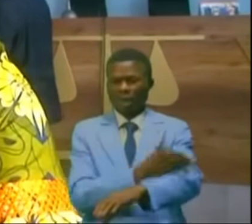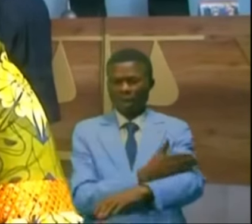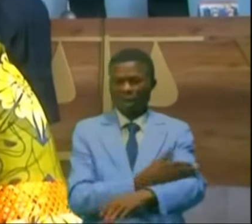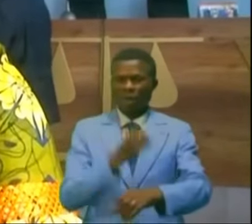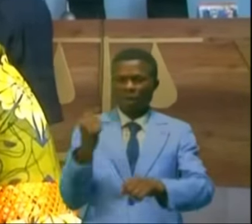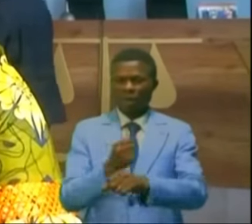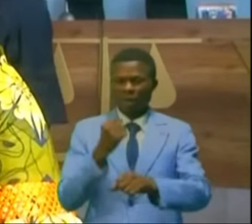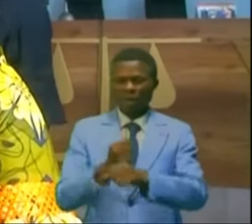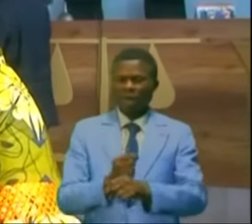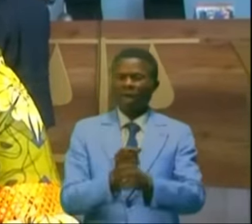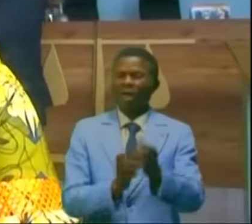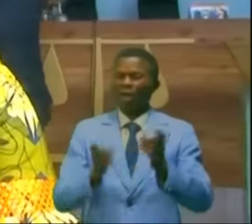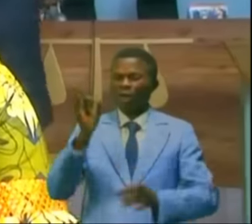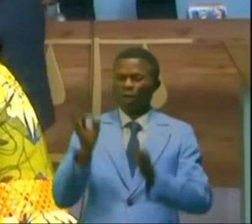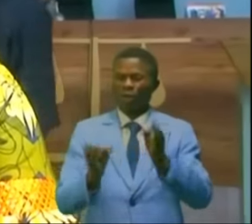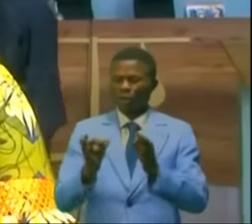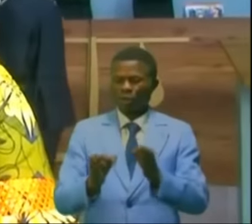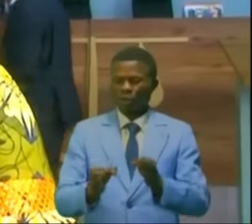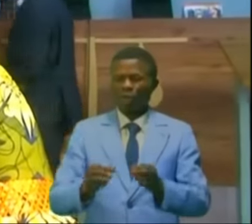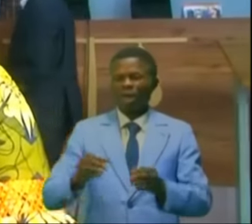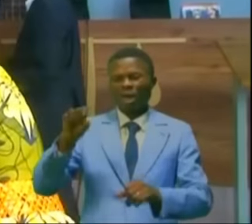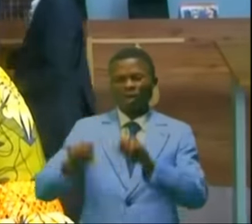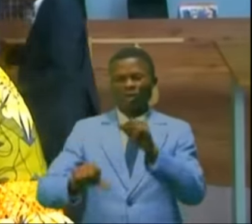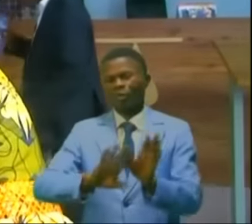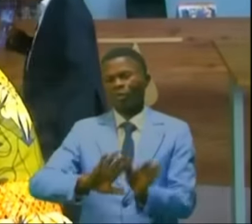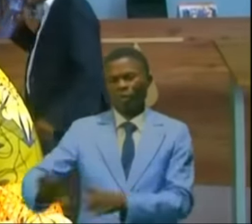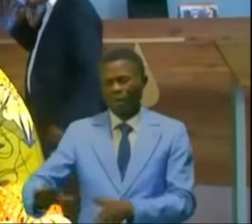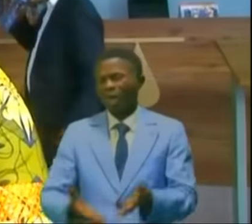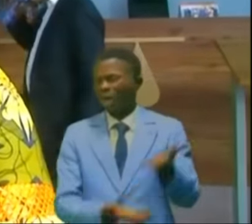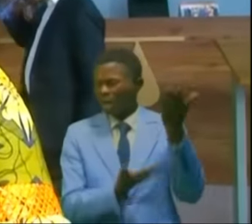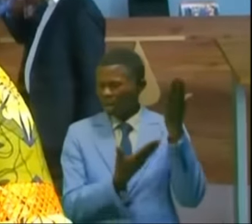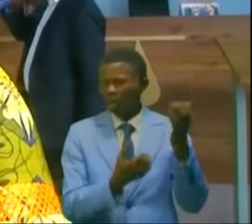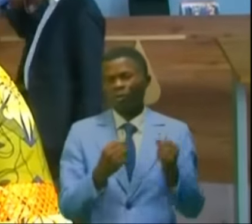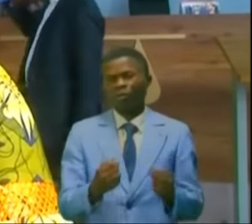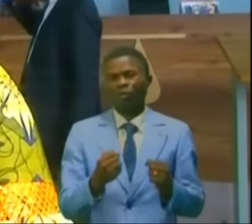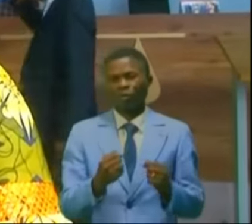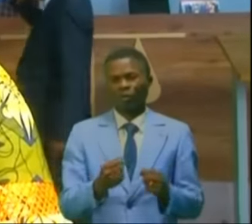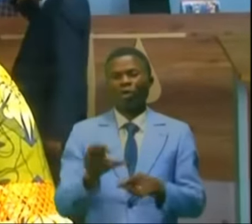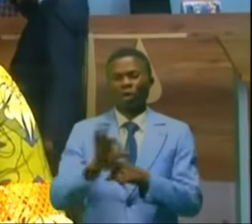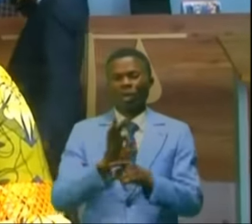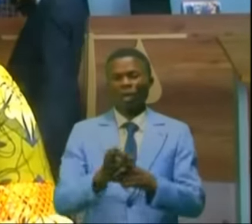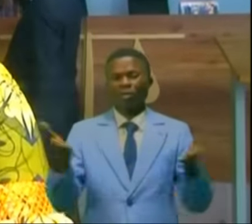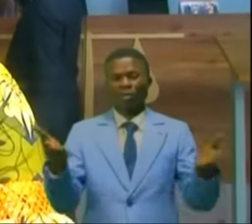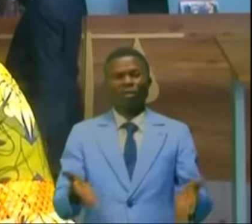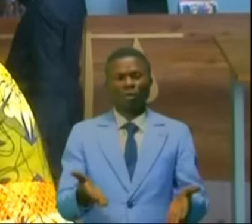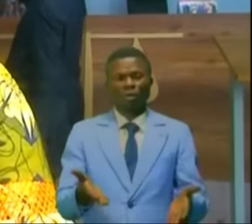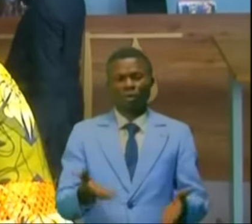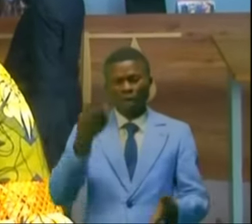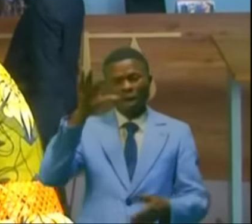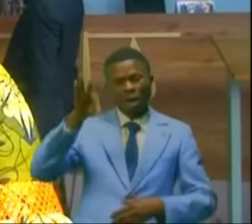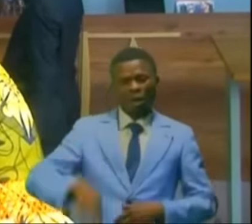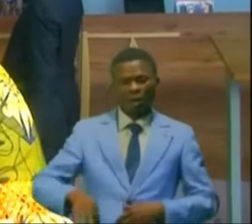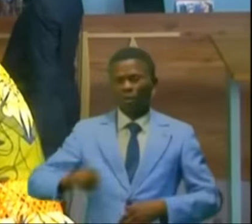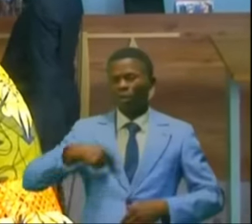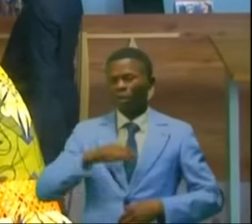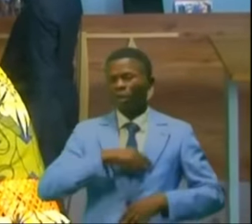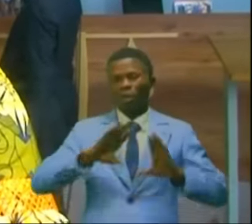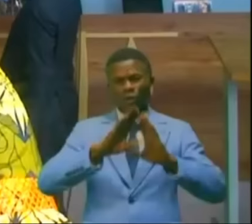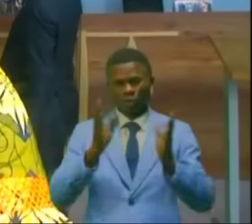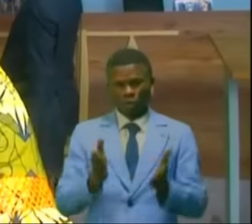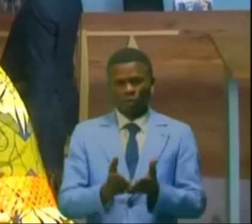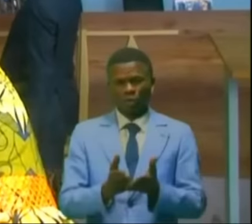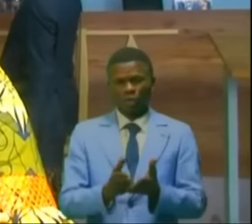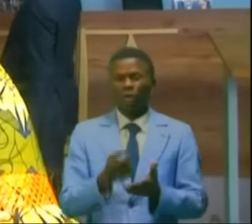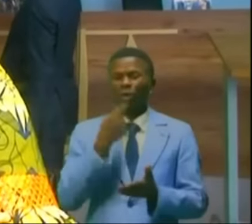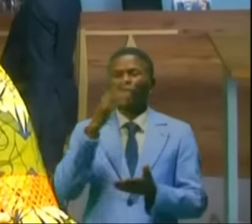des juridictions inférieures. Donc il était vraiment impérieux, vraiment important que cette formation ait lieu. Je profite de cette occasion, de votre micro, pour